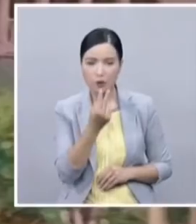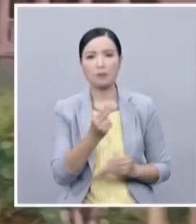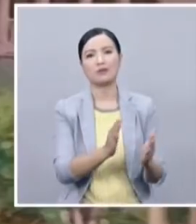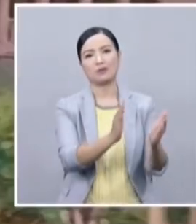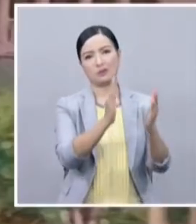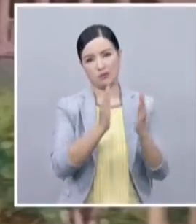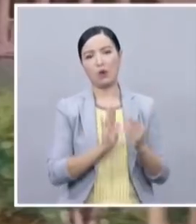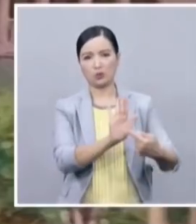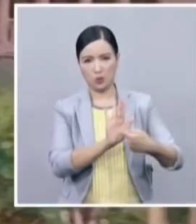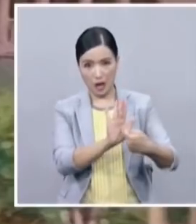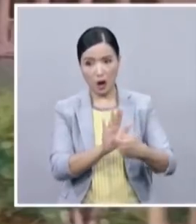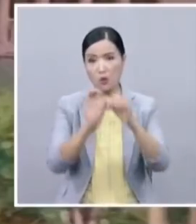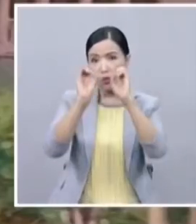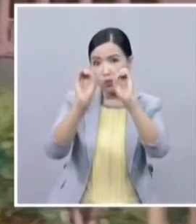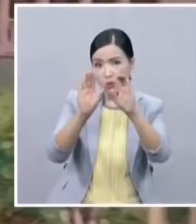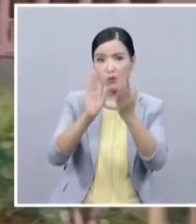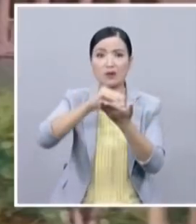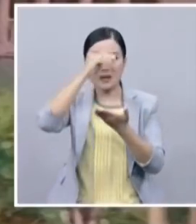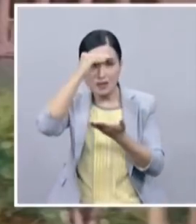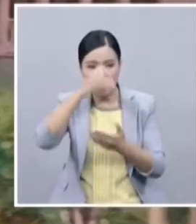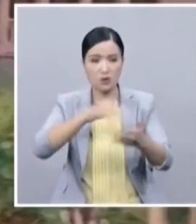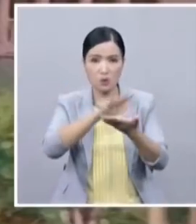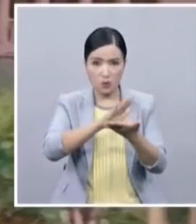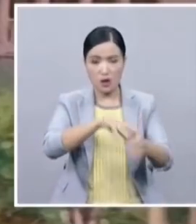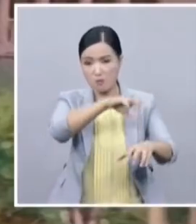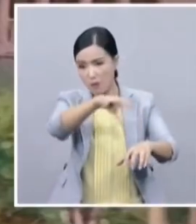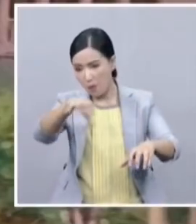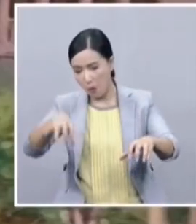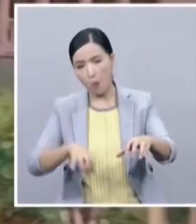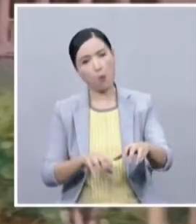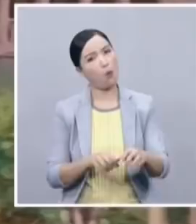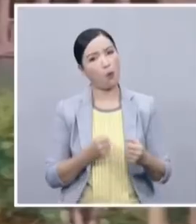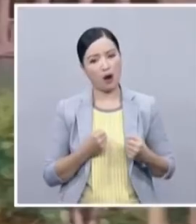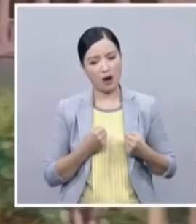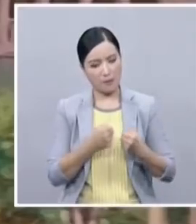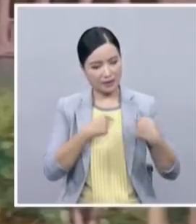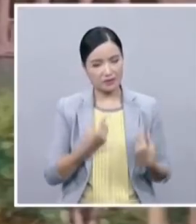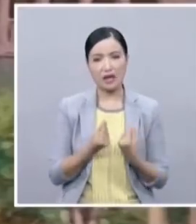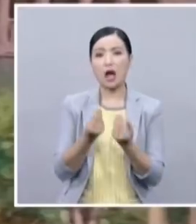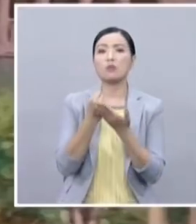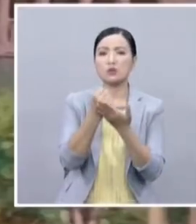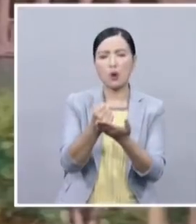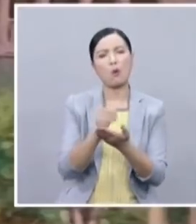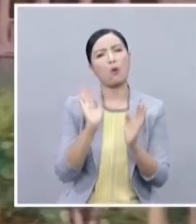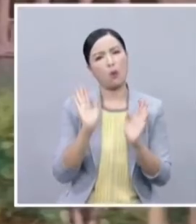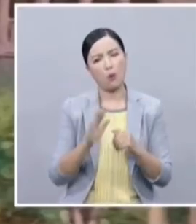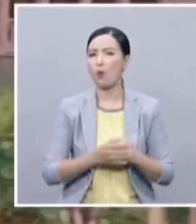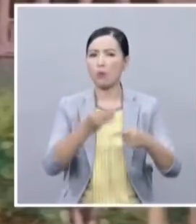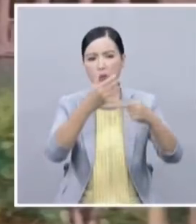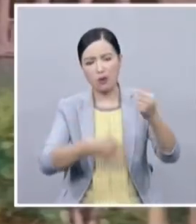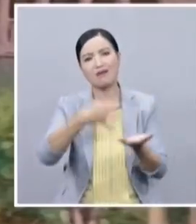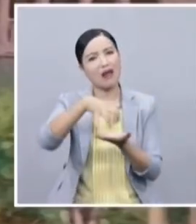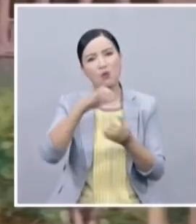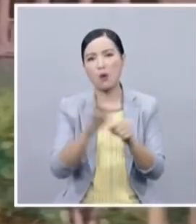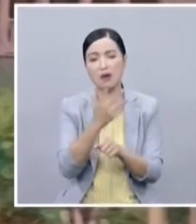าะครูนักเรียนโรงเรียนทุกโรงเรียนนะครับที่ส่งกำลังใจไปช่วยเพราะว่ากล่าวไม่หมดนะครับว่าใครกล่าวไม่ครบก็ขอโทษด้วยนะครับ